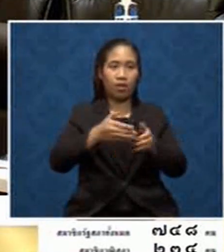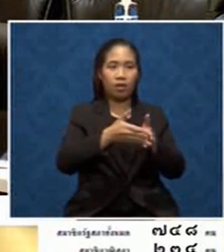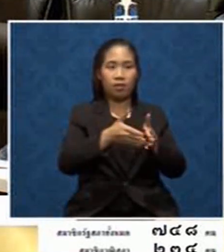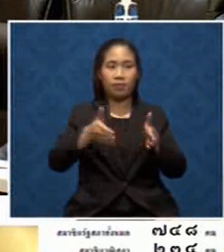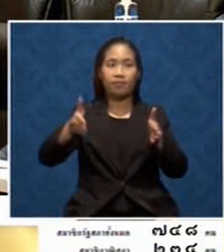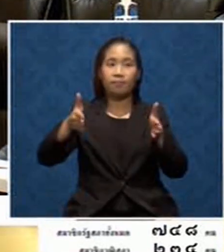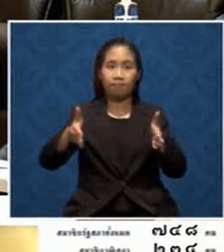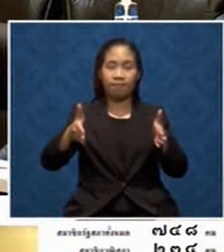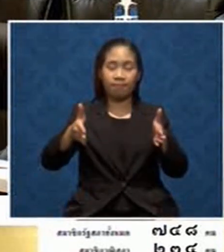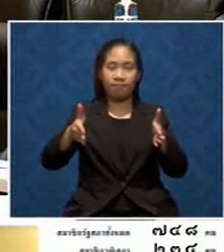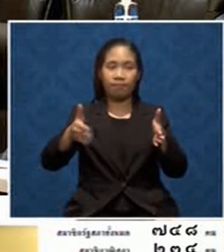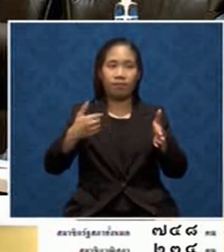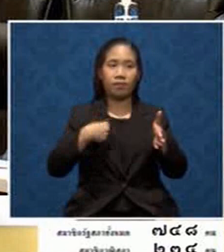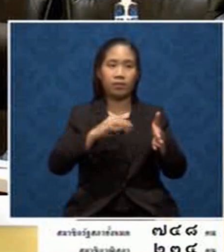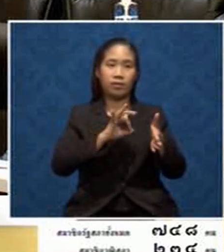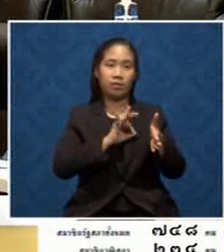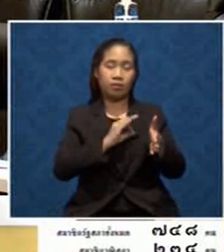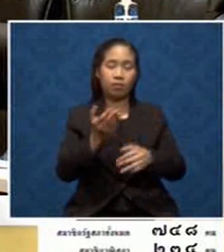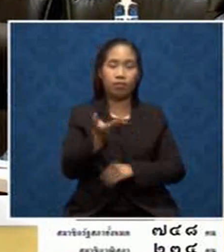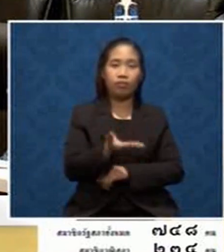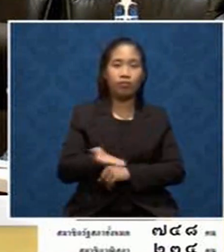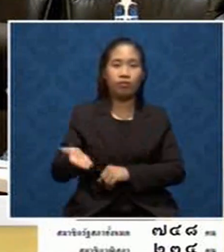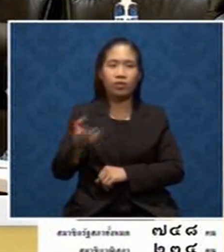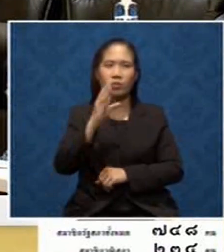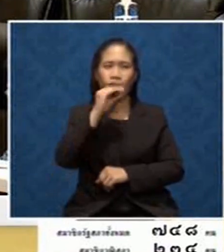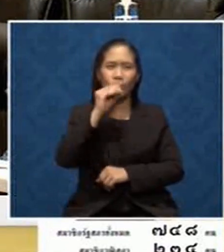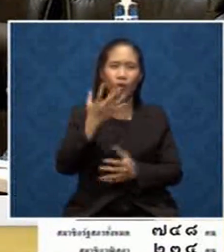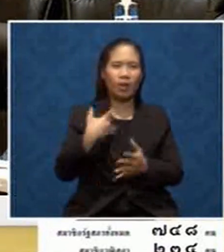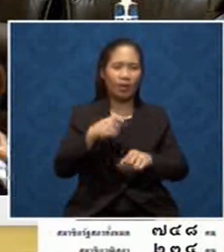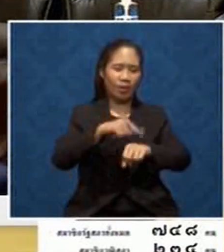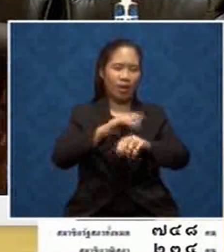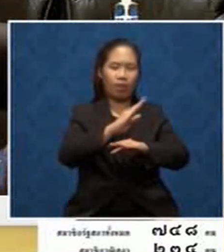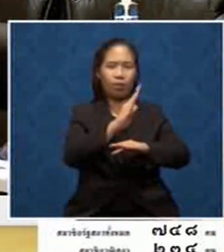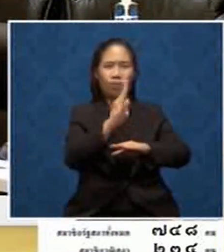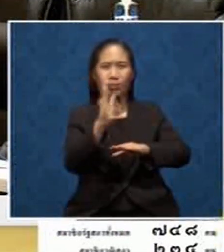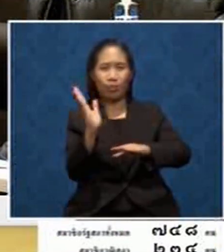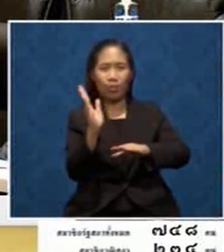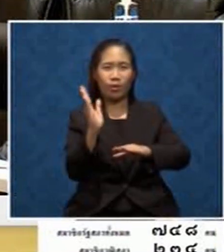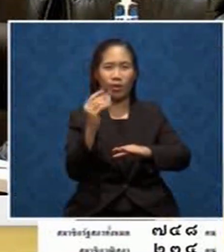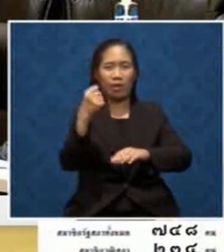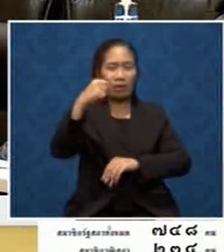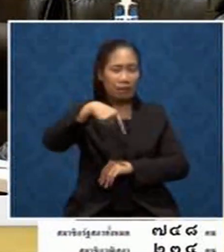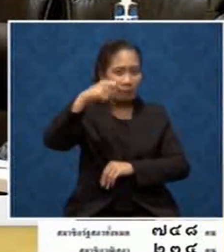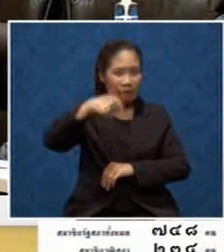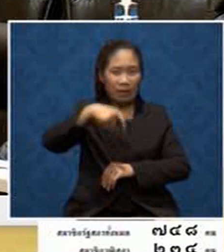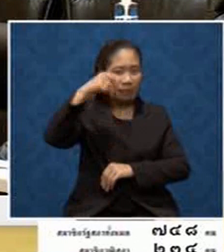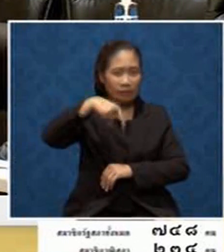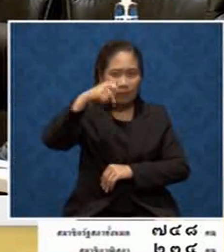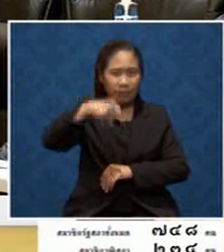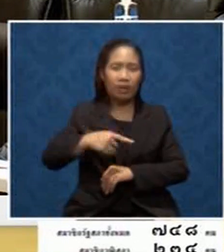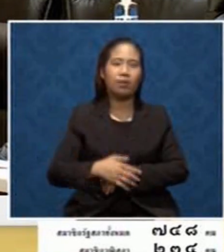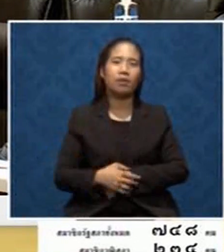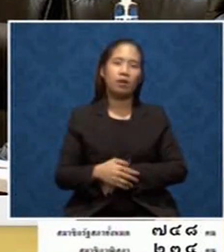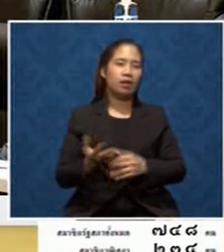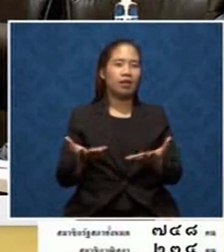จัดตั้งรัฐบาลได้จะส่งไม้ต่อให้กับพรรคอันดับ 3ก็คือพรรคภูมิใจไทยคือคุณหมอชนนะใช้คำว่าถ้าไม่มี